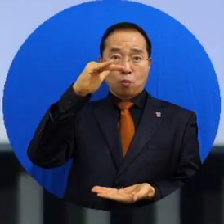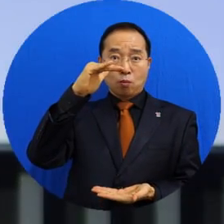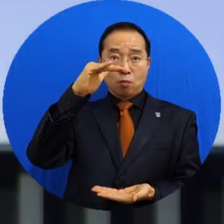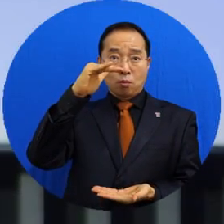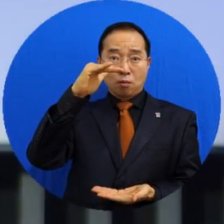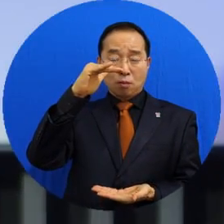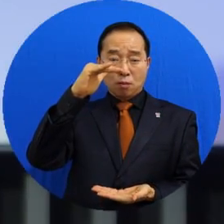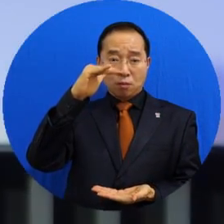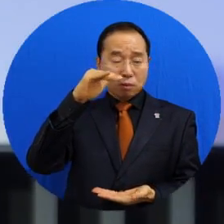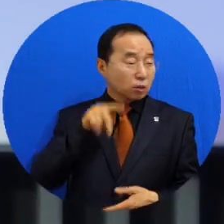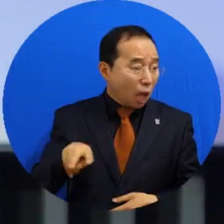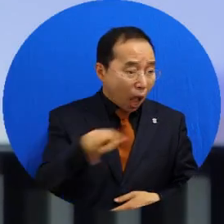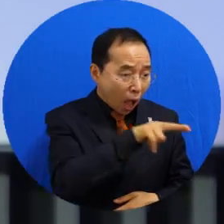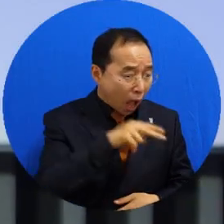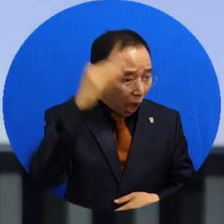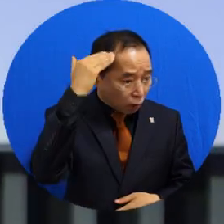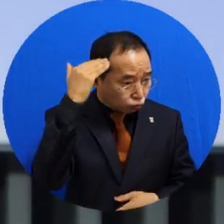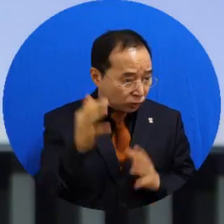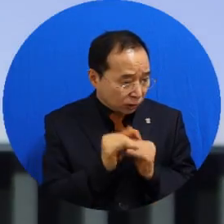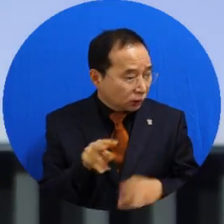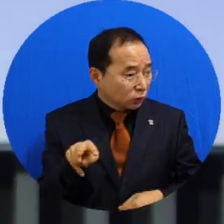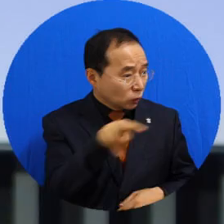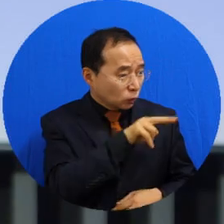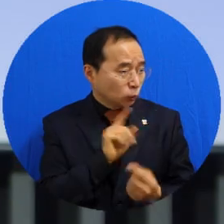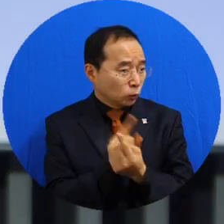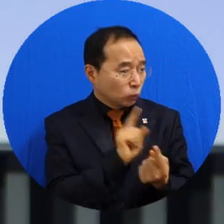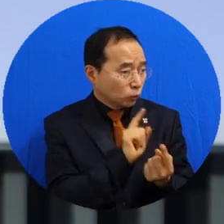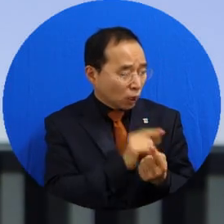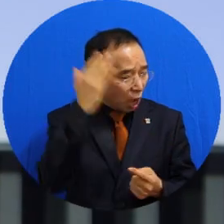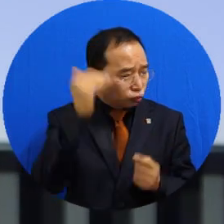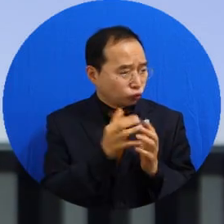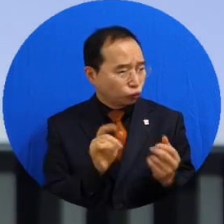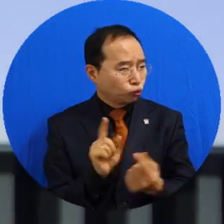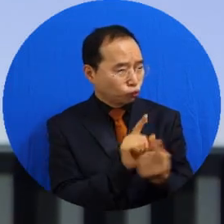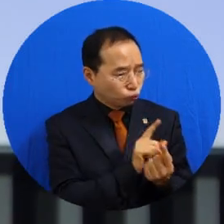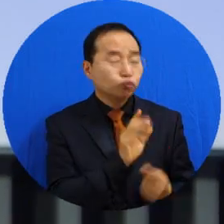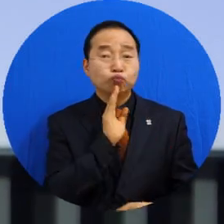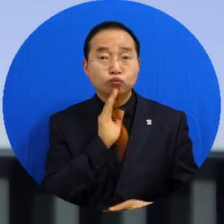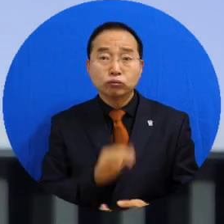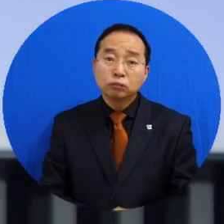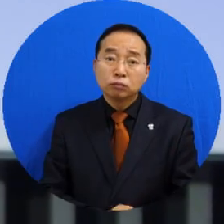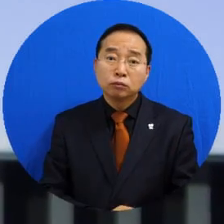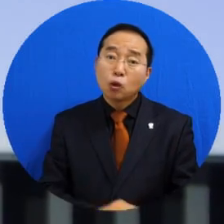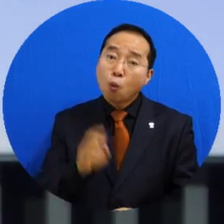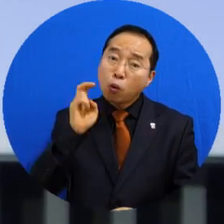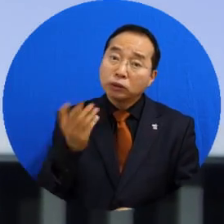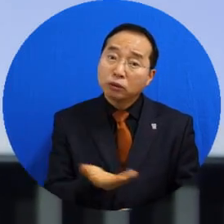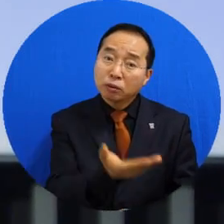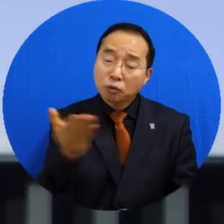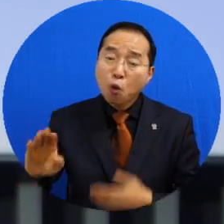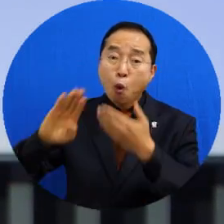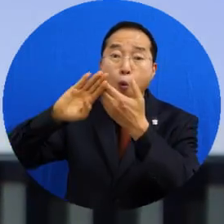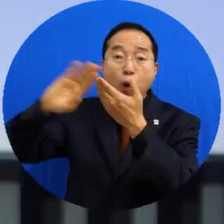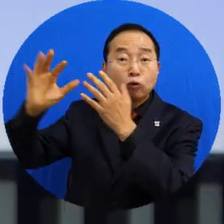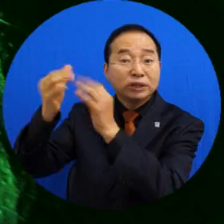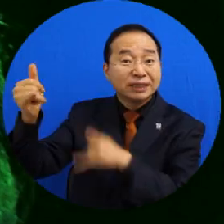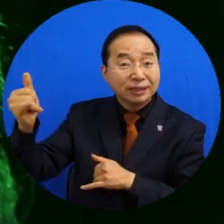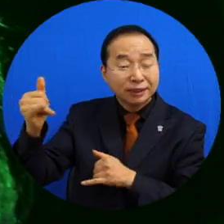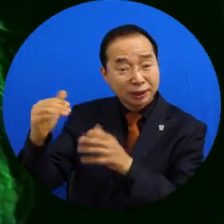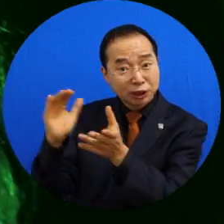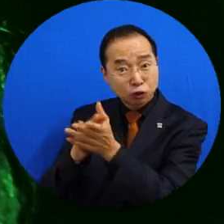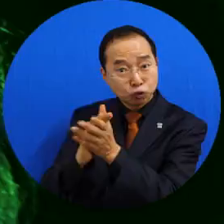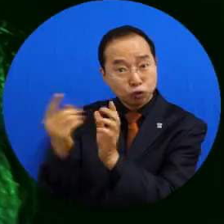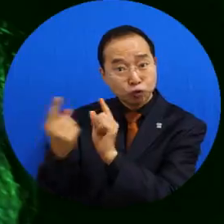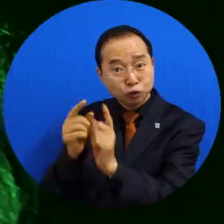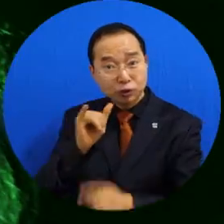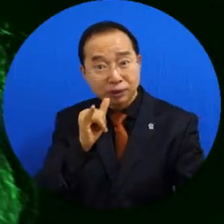번도 학급에서 외국인을 만난 적이 없어요. 혹시 여러분 외국인 학생 친구가 있었나요? 한 번이라도?